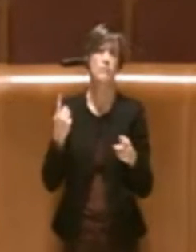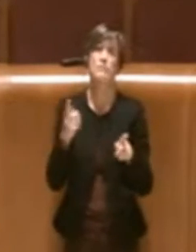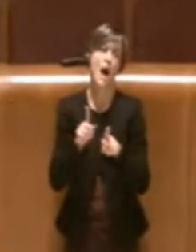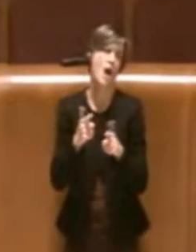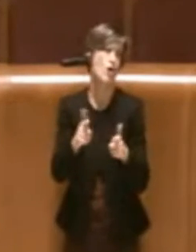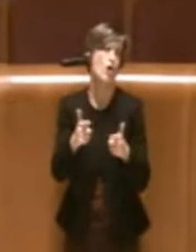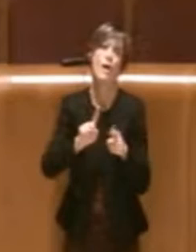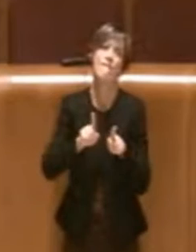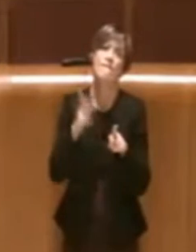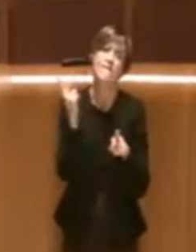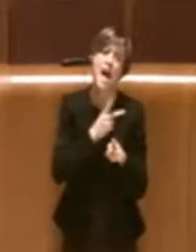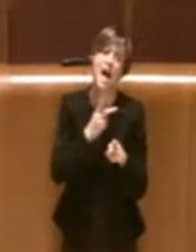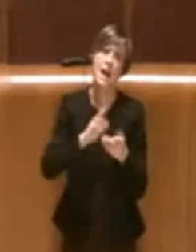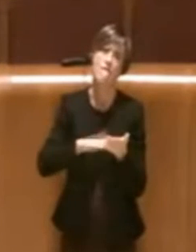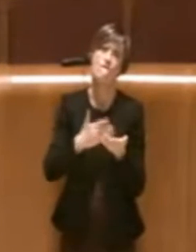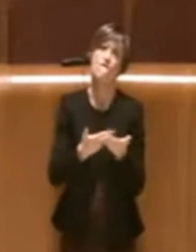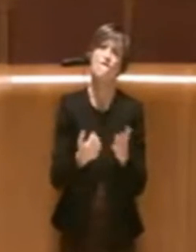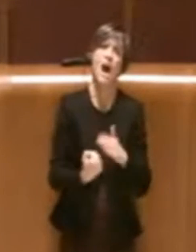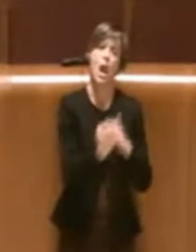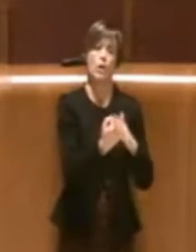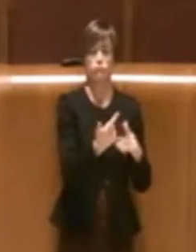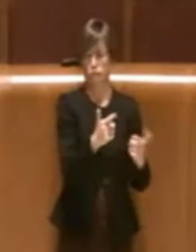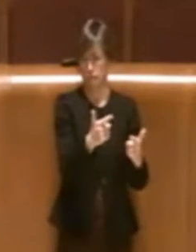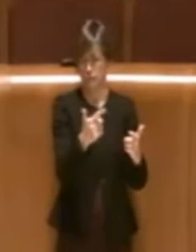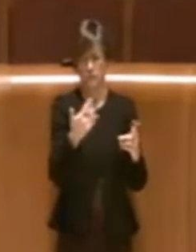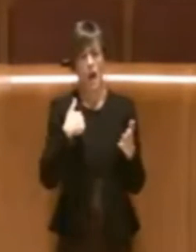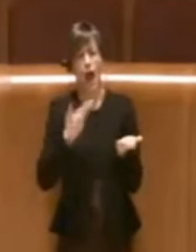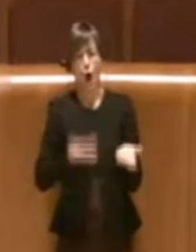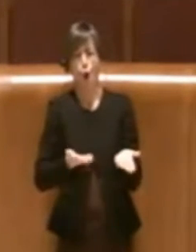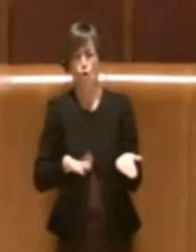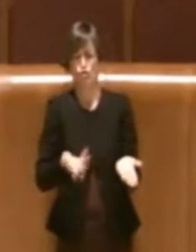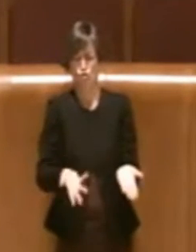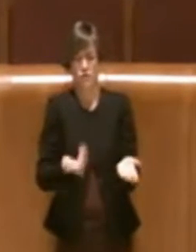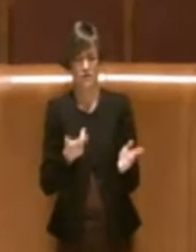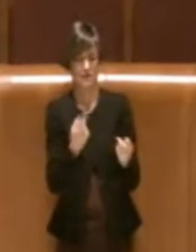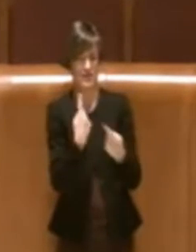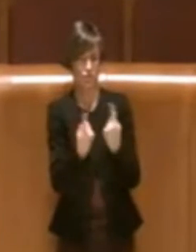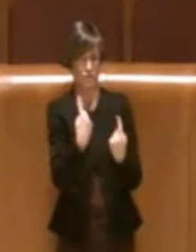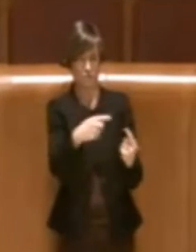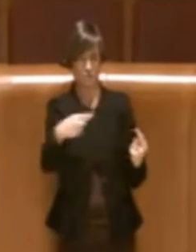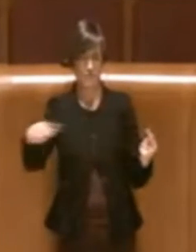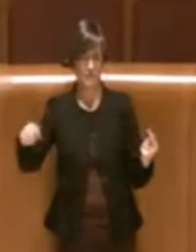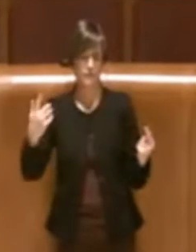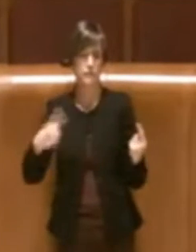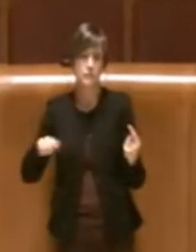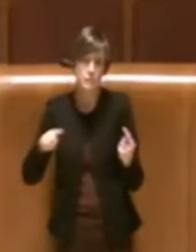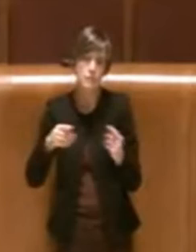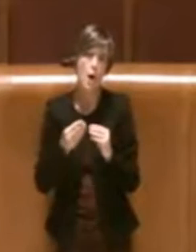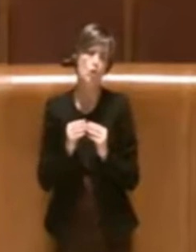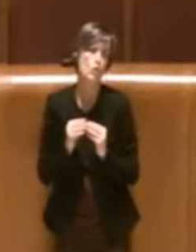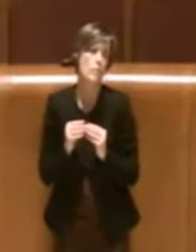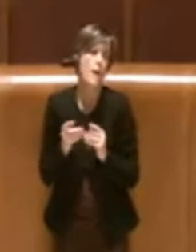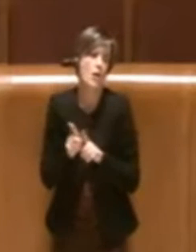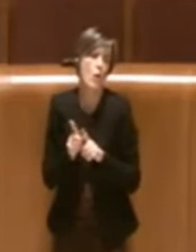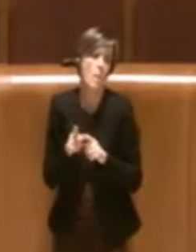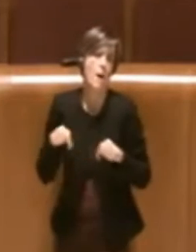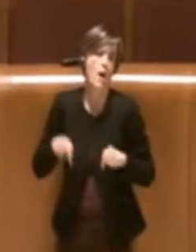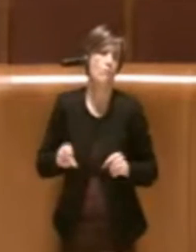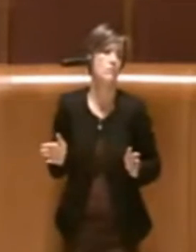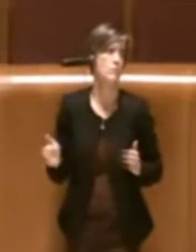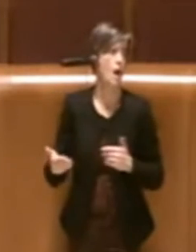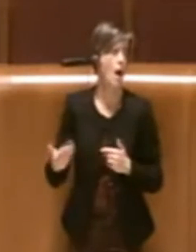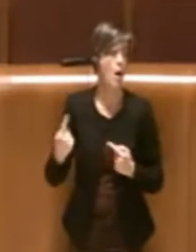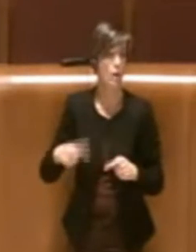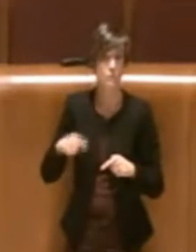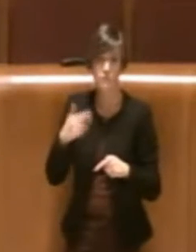valorizzazione, e con lo strumento che abbiamo a disposizione, perché è strumento proprio dell'Aula, quello cioè di